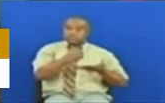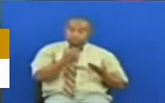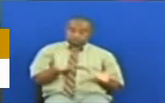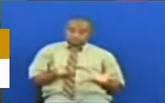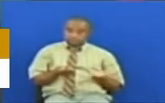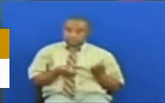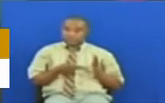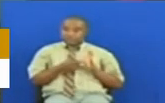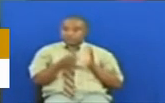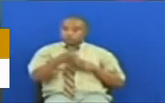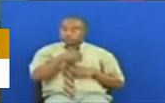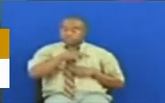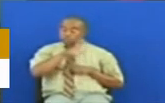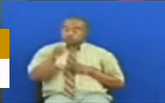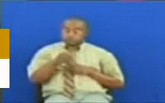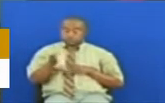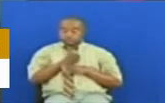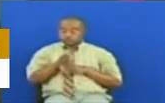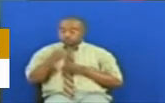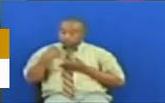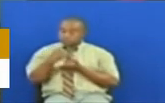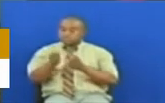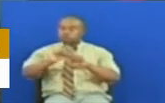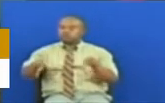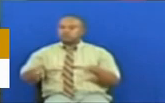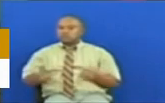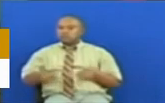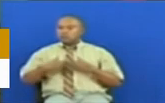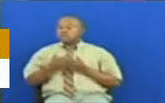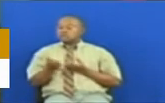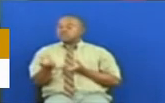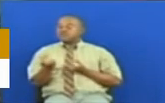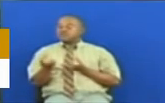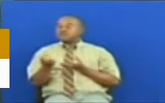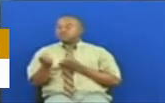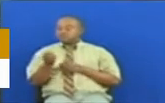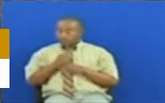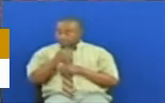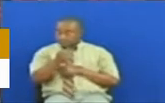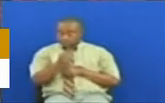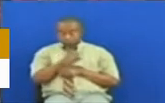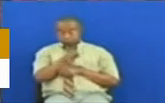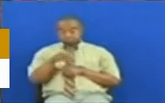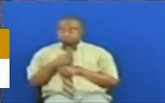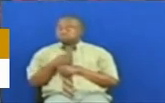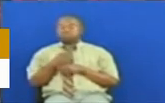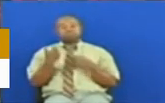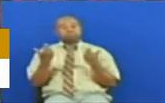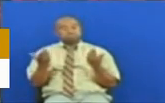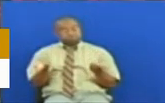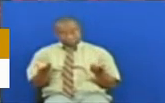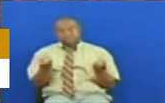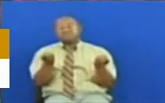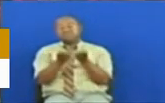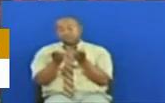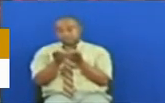na uwekezaji ziko tofauti, lakini vivutio vya wawekezaji nafikiri viko katika kodi, na kodi nyingi ambazo zinazohusiana na uwekezaji